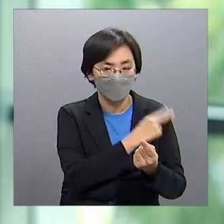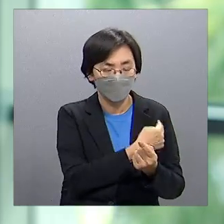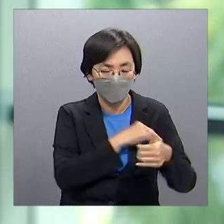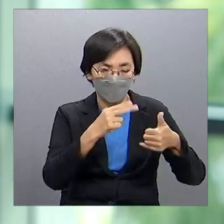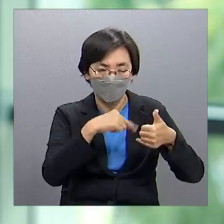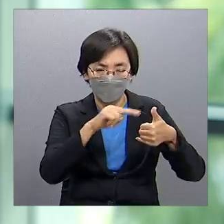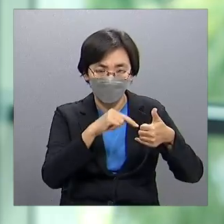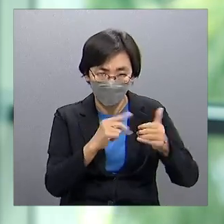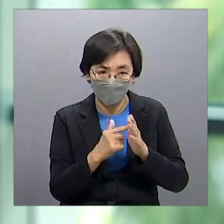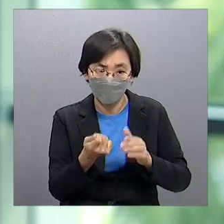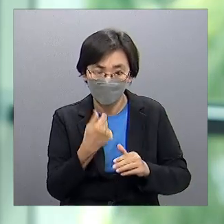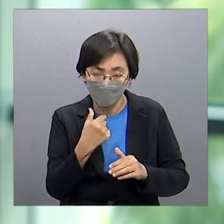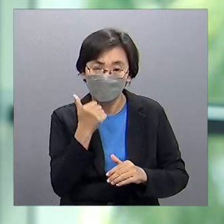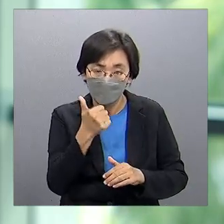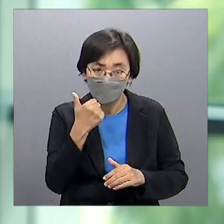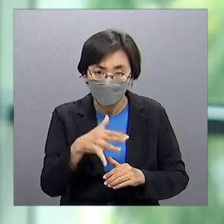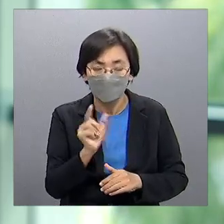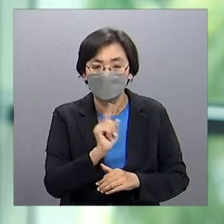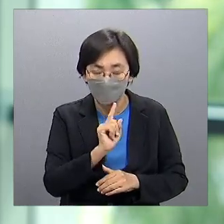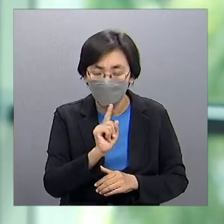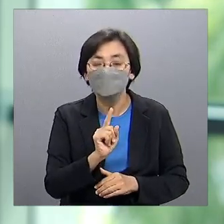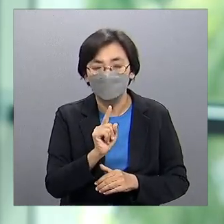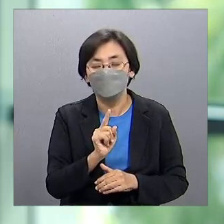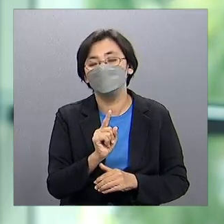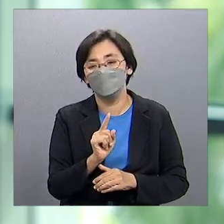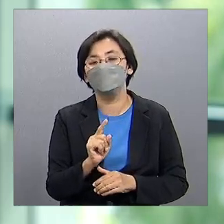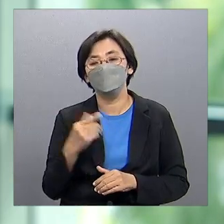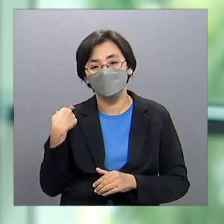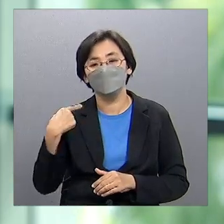ปลอดภัยในการรักษาโรคนั้นด้วยนะคะวันนี้ต้องขอบคุณอาจ